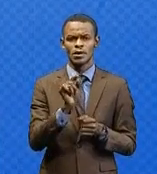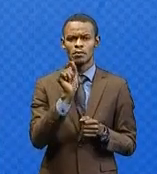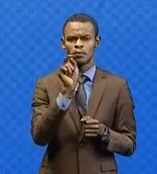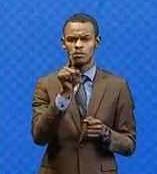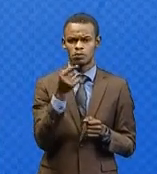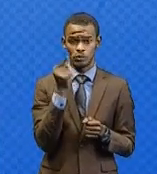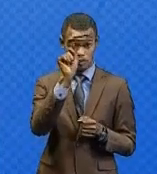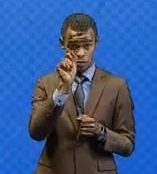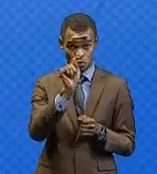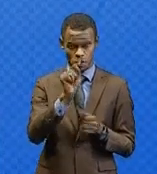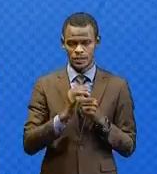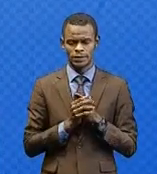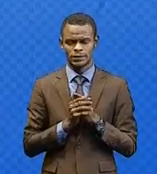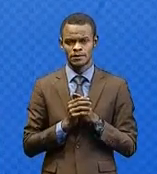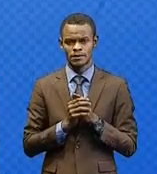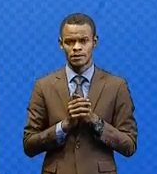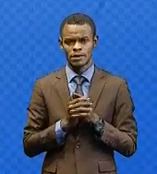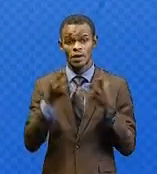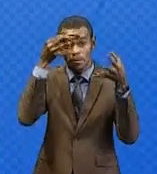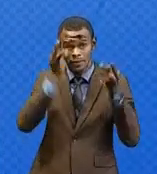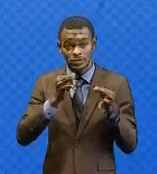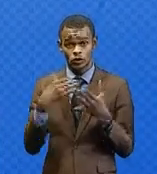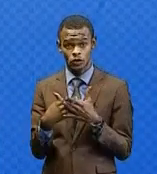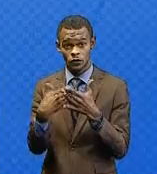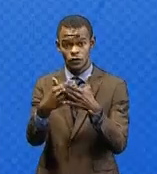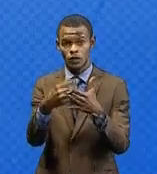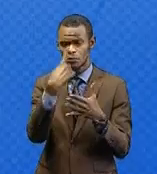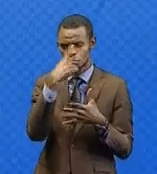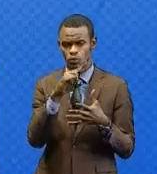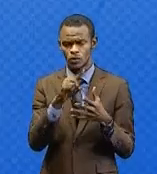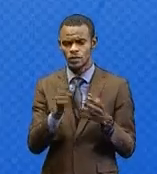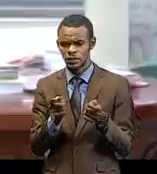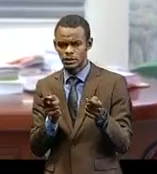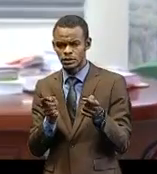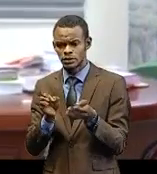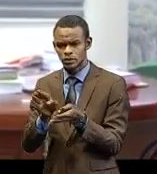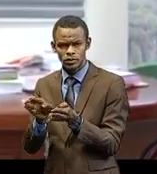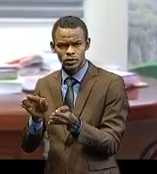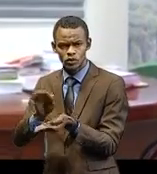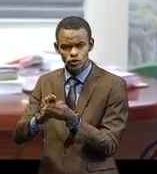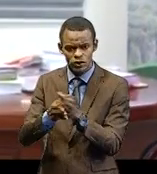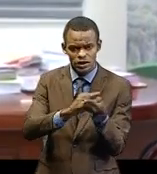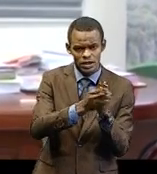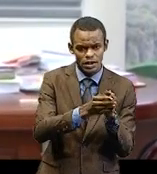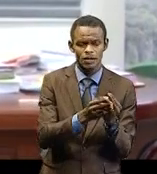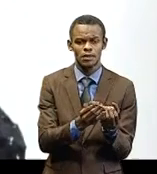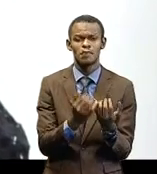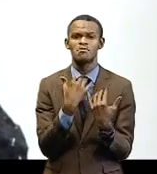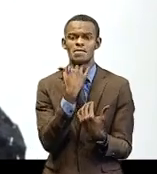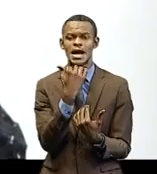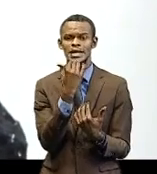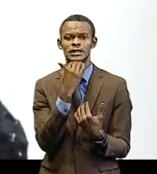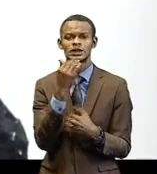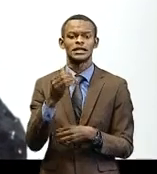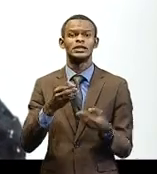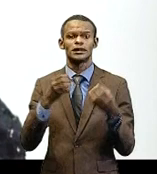des mesures urgentes relatives à la gestion durable des ressources naturelles, forêts, au regard des enjeux